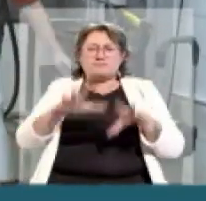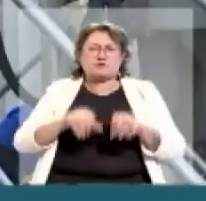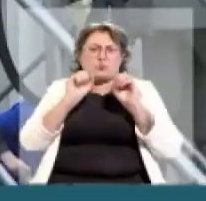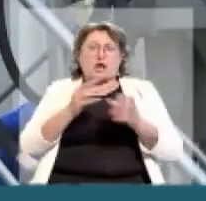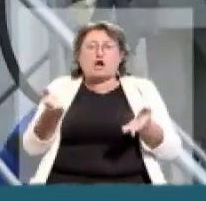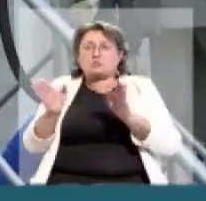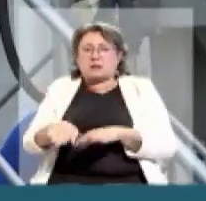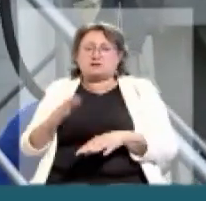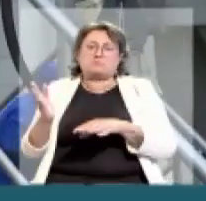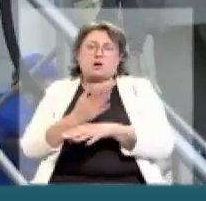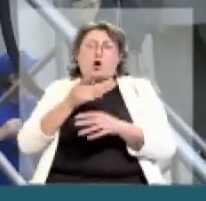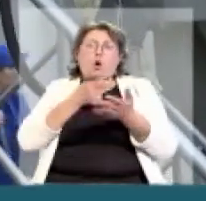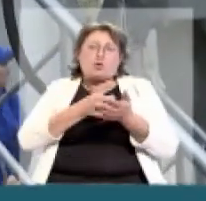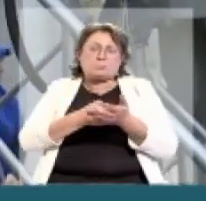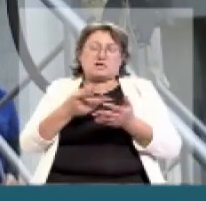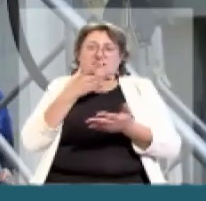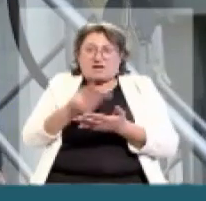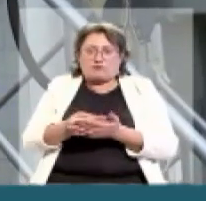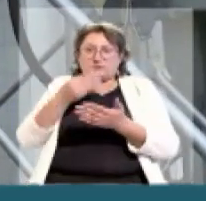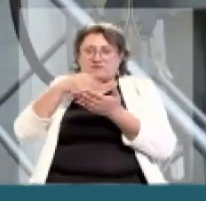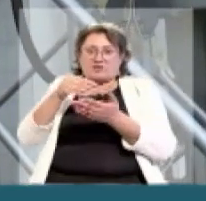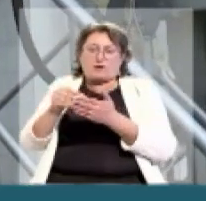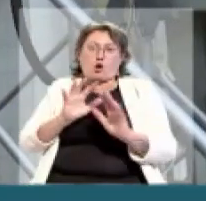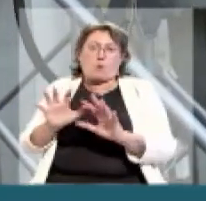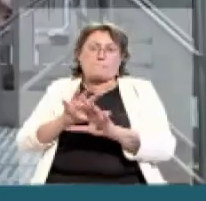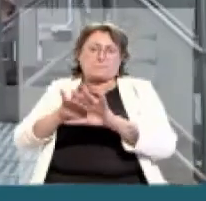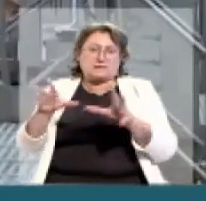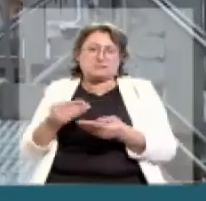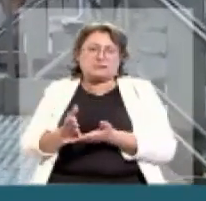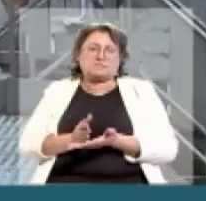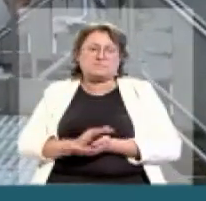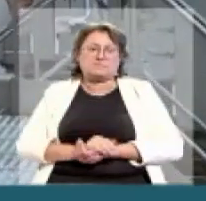Из остатков производят комбикорм для своего же свиноводческого комплекса.